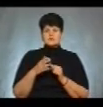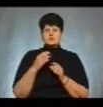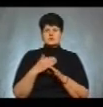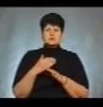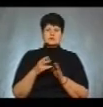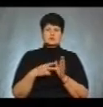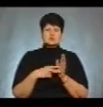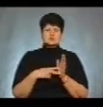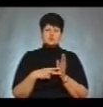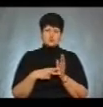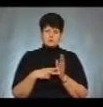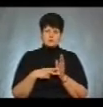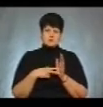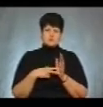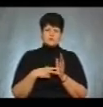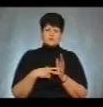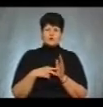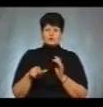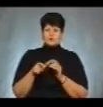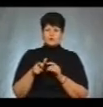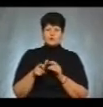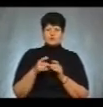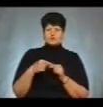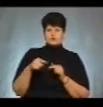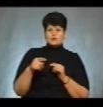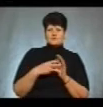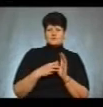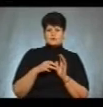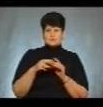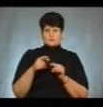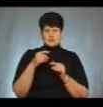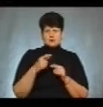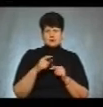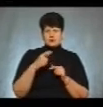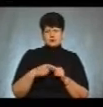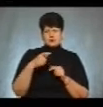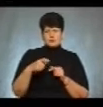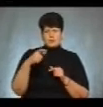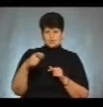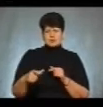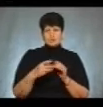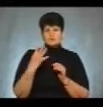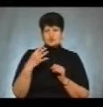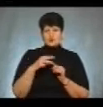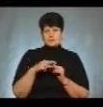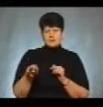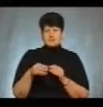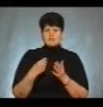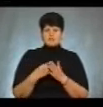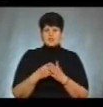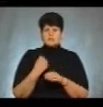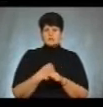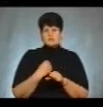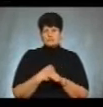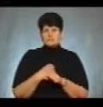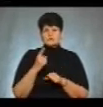закону про публічні закупівлі, дорога довжиною 800 метрів, розбита на кусочки по 40 метрів, вартість робіт по кожному з яких